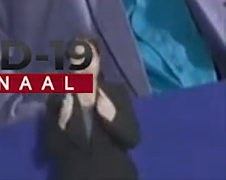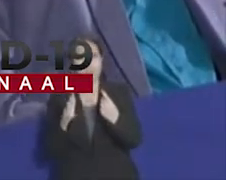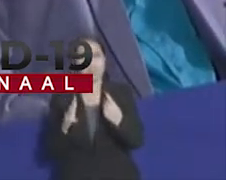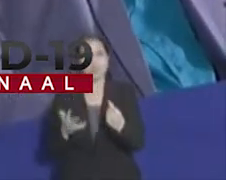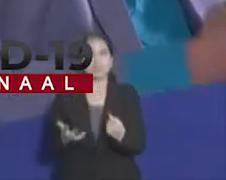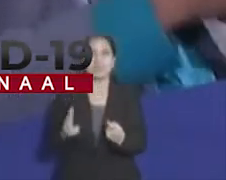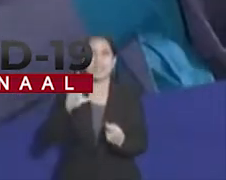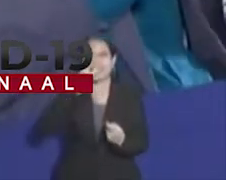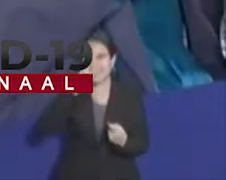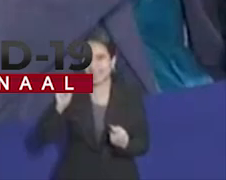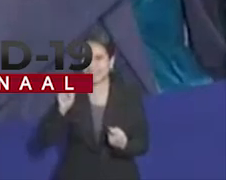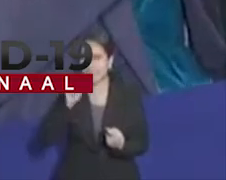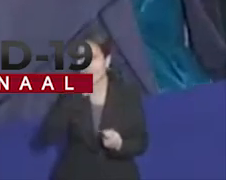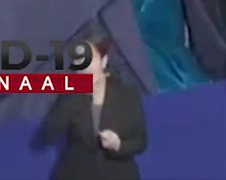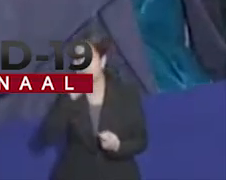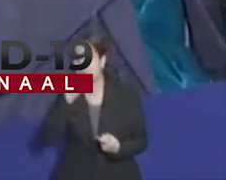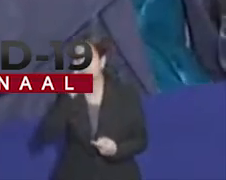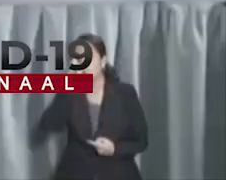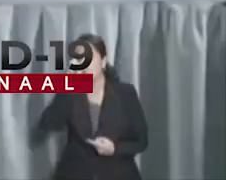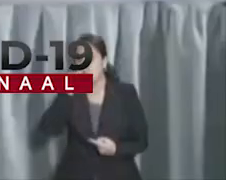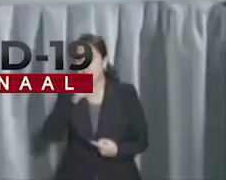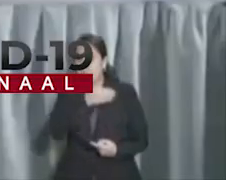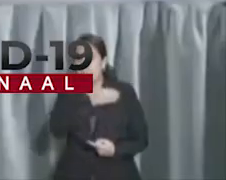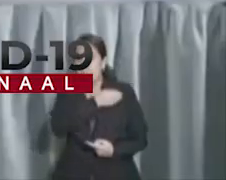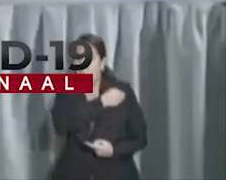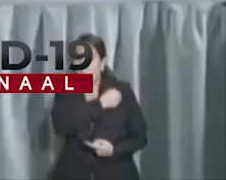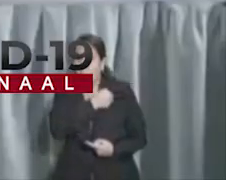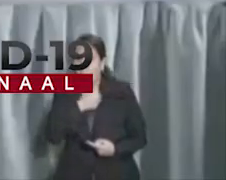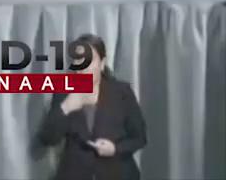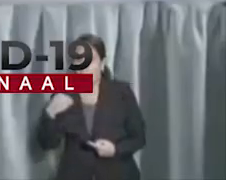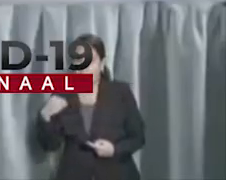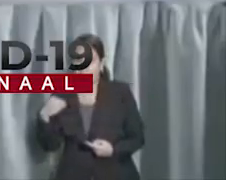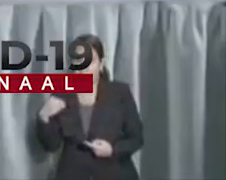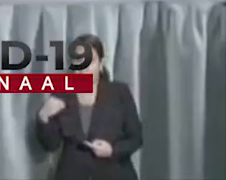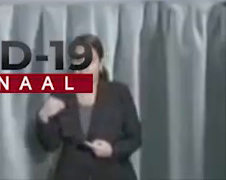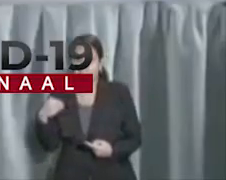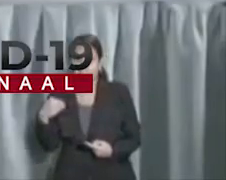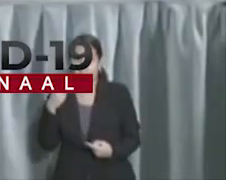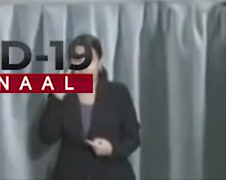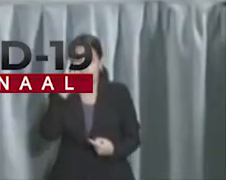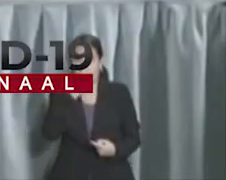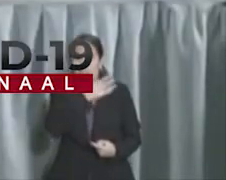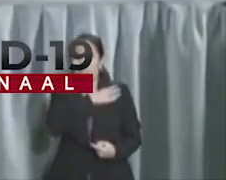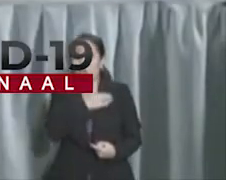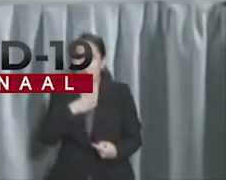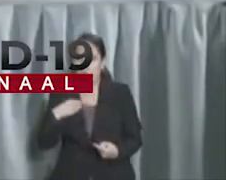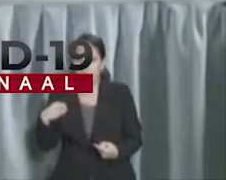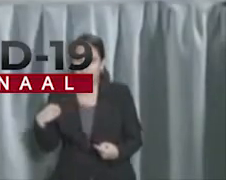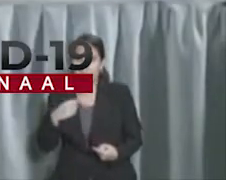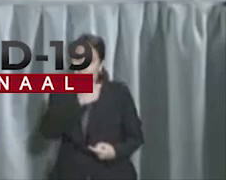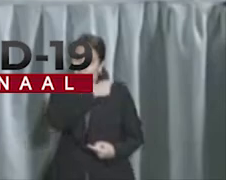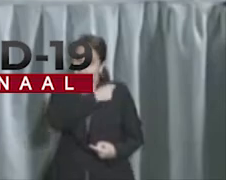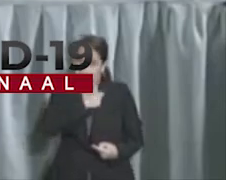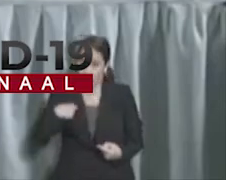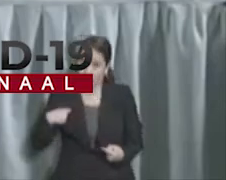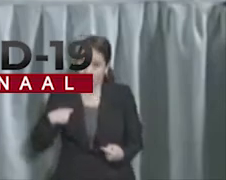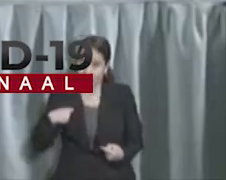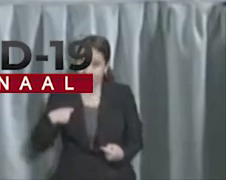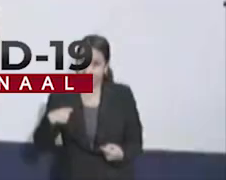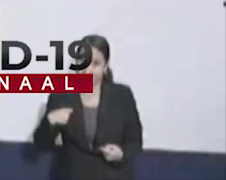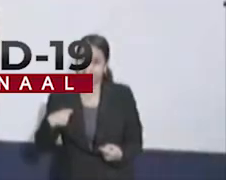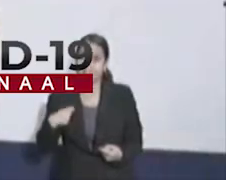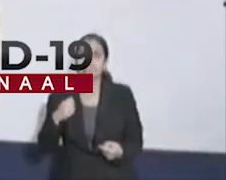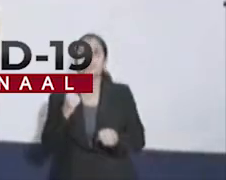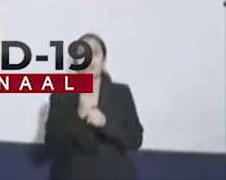tot 200 hartoperaties kunnen verrichten. Dat is min of meer een constant aantal. Wat we hebben